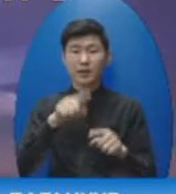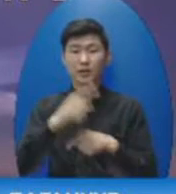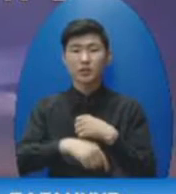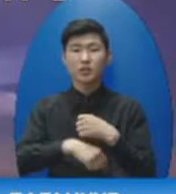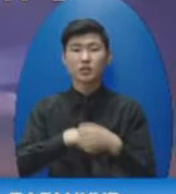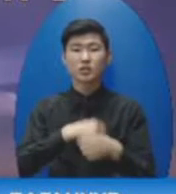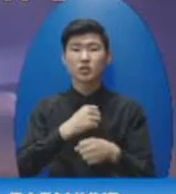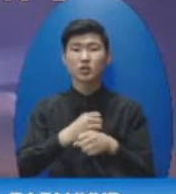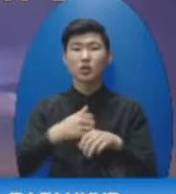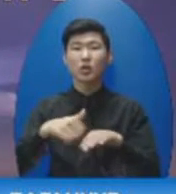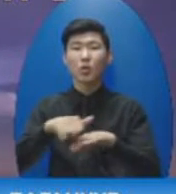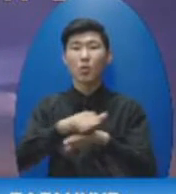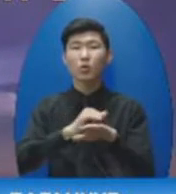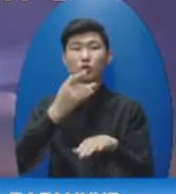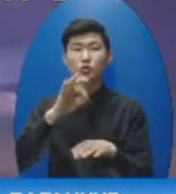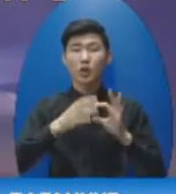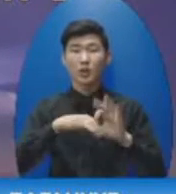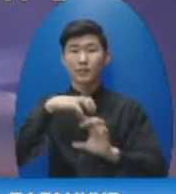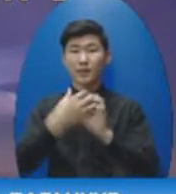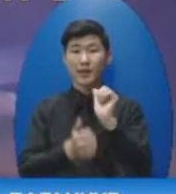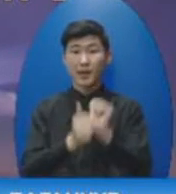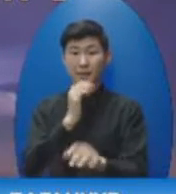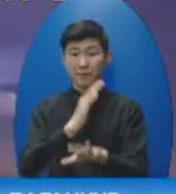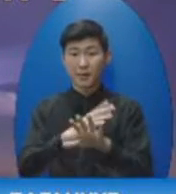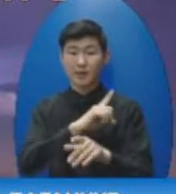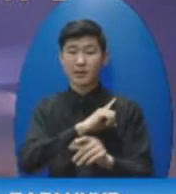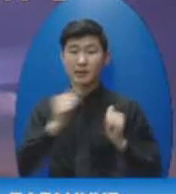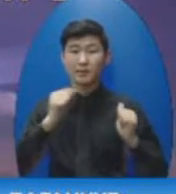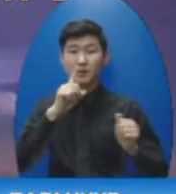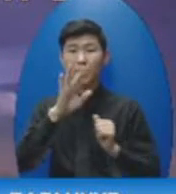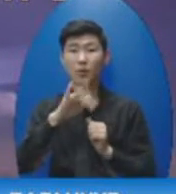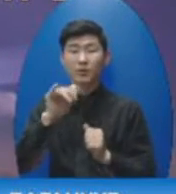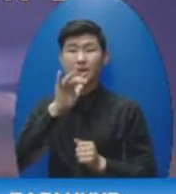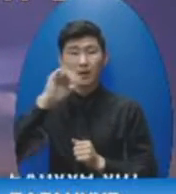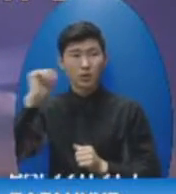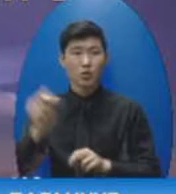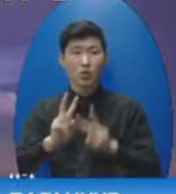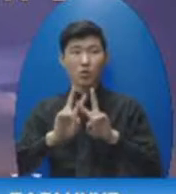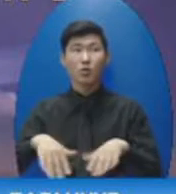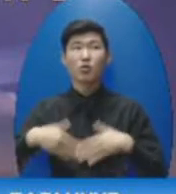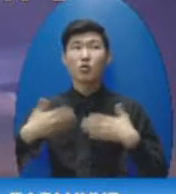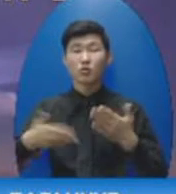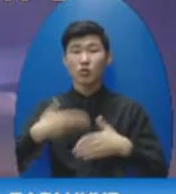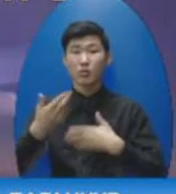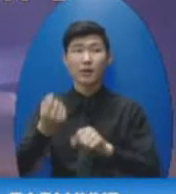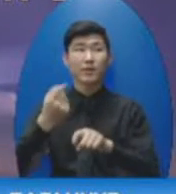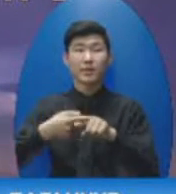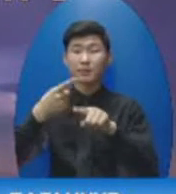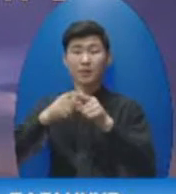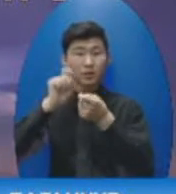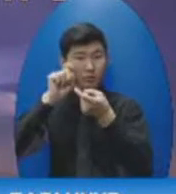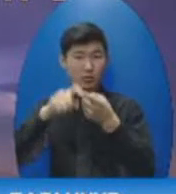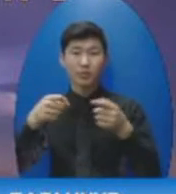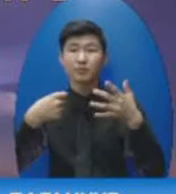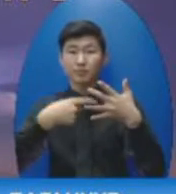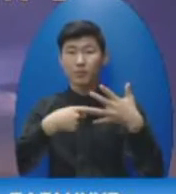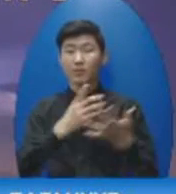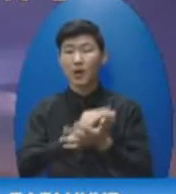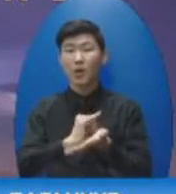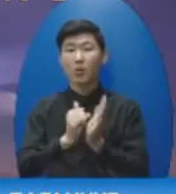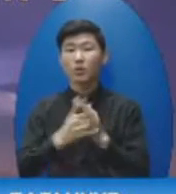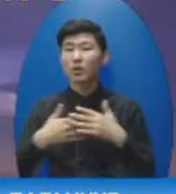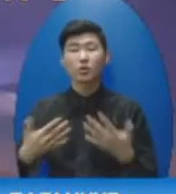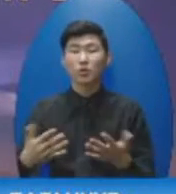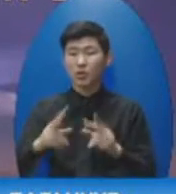Монголын улсын төсөвт олийн бэдлэгийг дамжилт гаргасан тамирчдад нэг удаагийн болон насан туршид нь олох урамшуулгыг нэмэгдүүлэхэд тусгсан байгаа. За тэгвэл